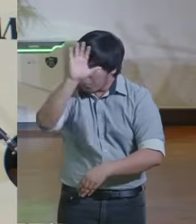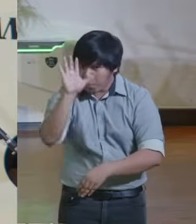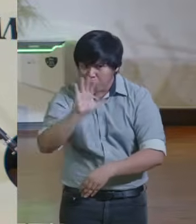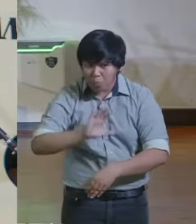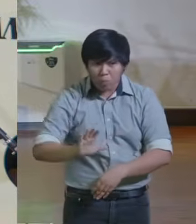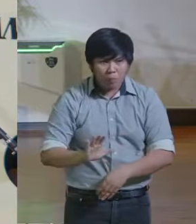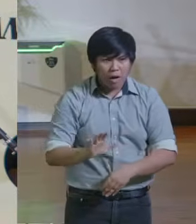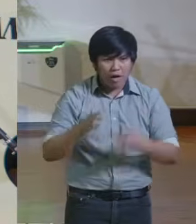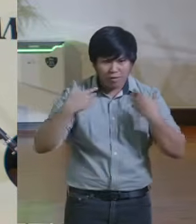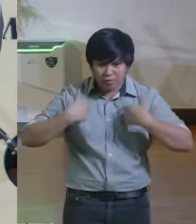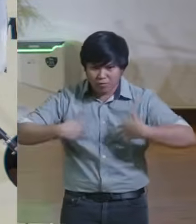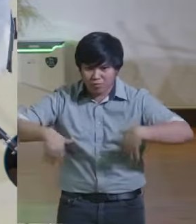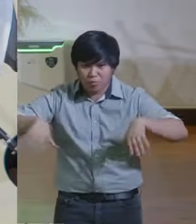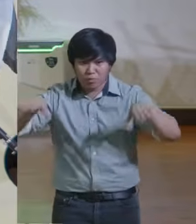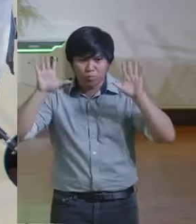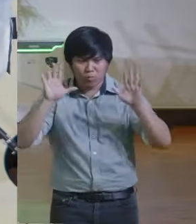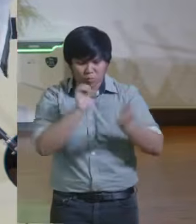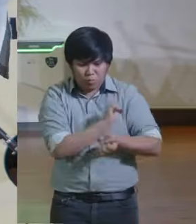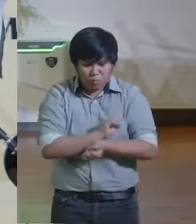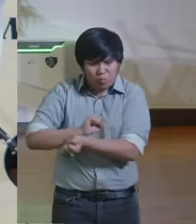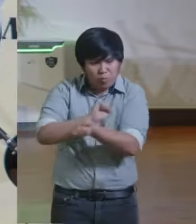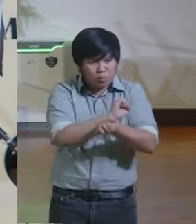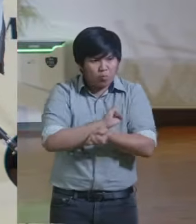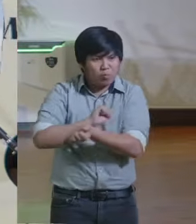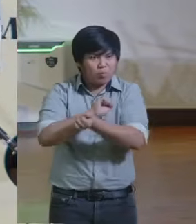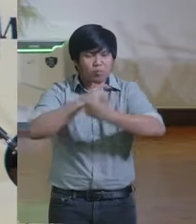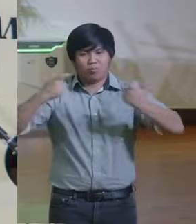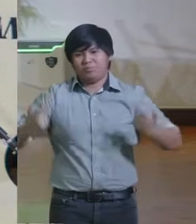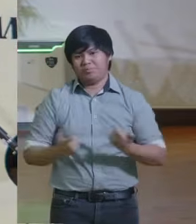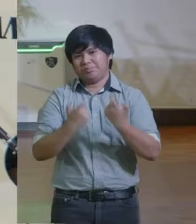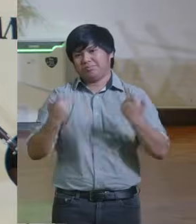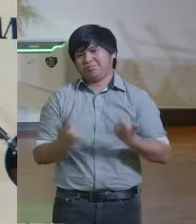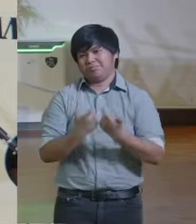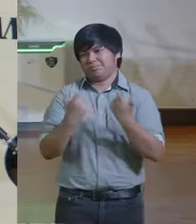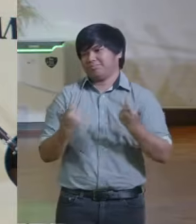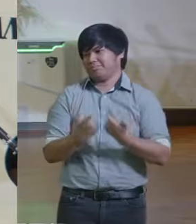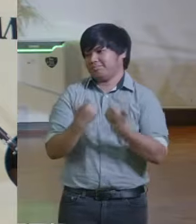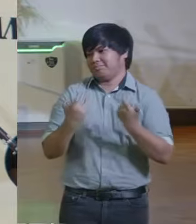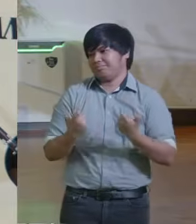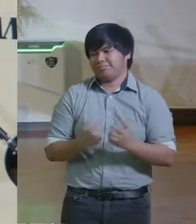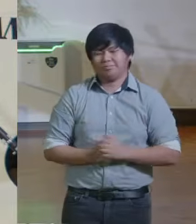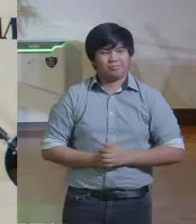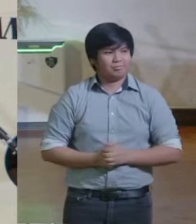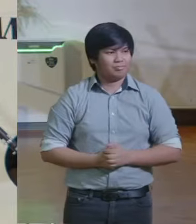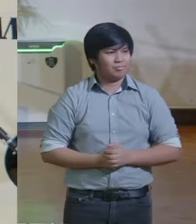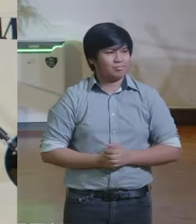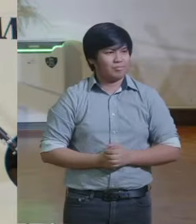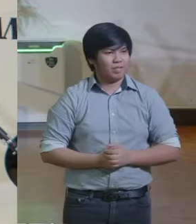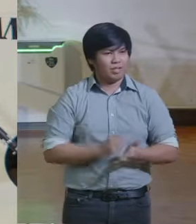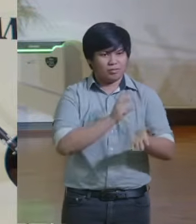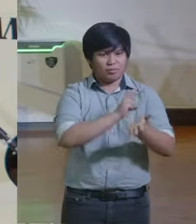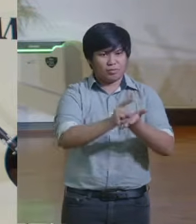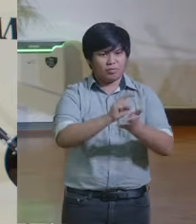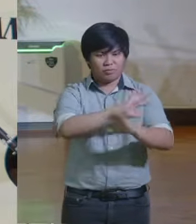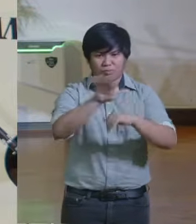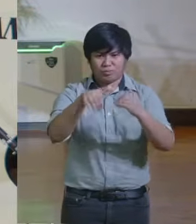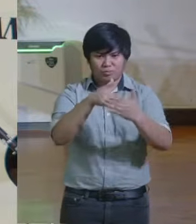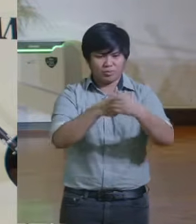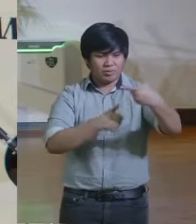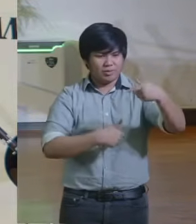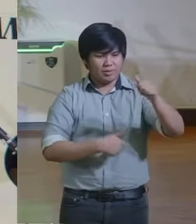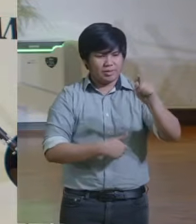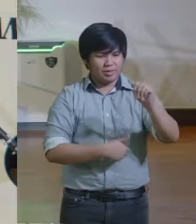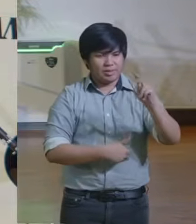submit again to a yoke of slavery. Yan po ang theme verse ng buong Galatians. Ang